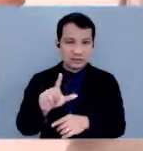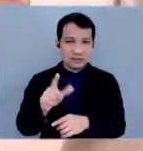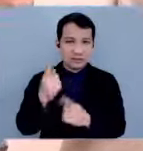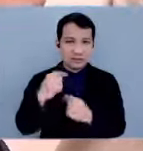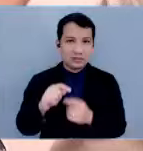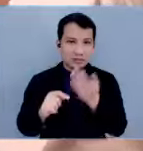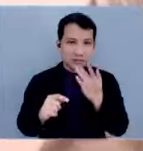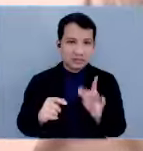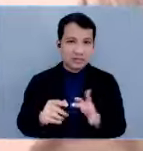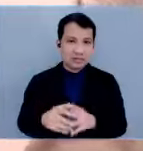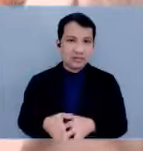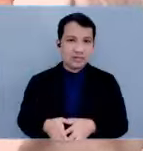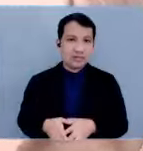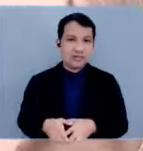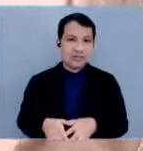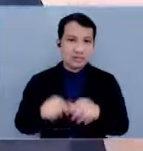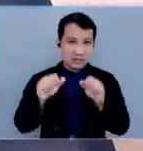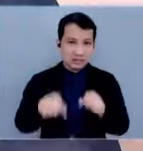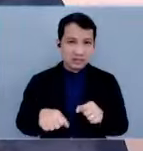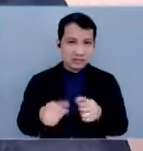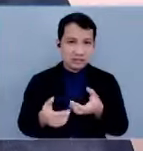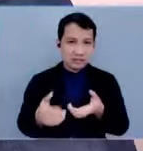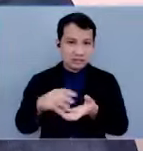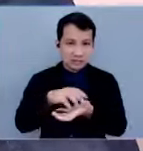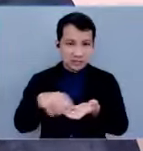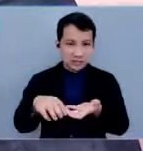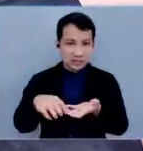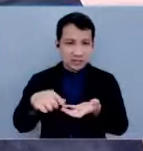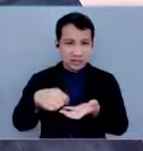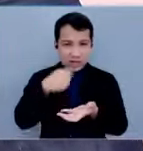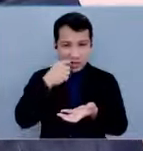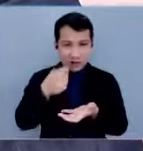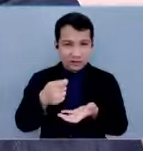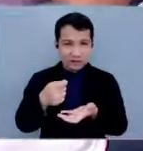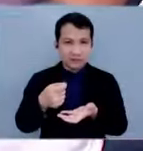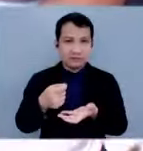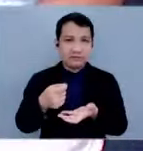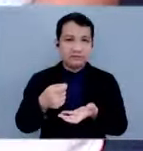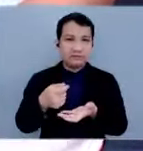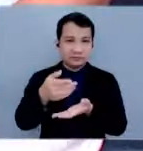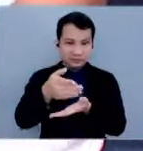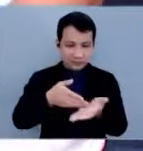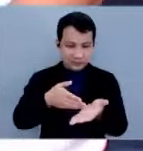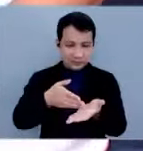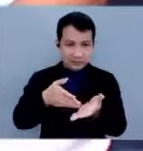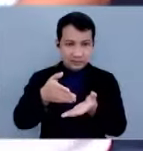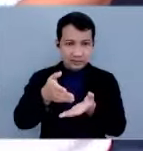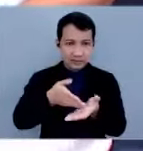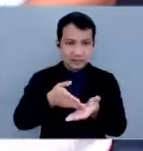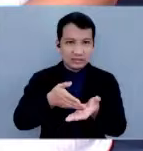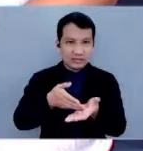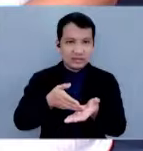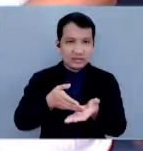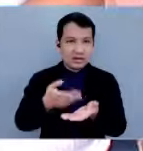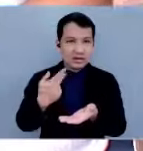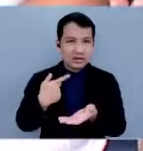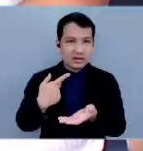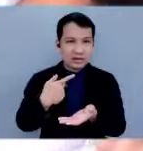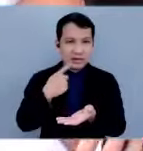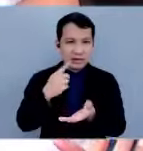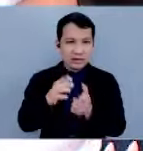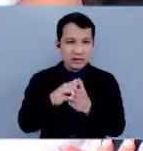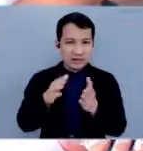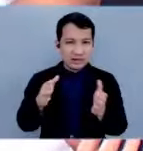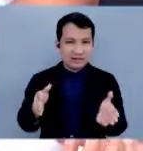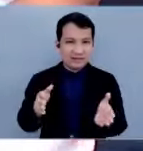sarap. Kaya kong ubusin yung buong cup. Ang isa nito parang isang buong slice, yun yung sinasabi mo, no? Pero meron din tayong malalaki pa.